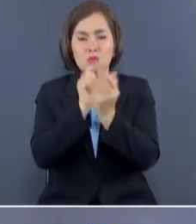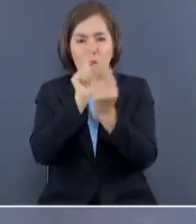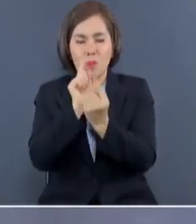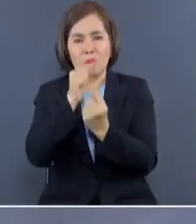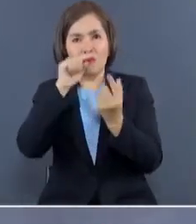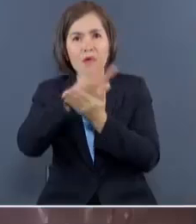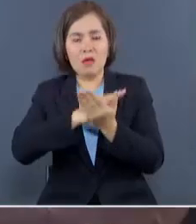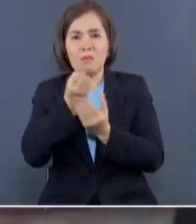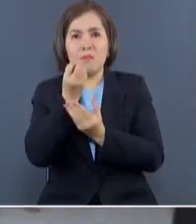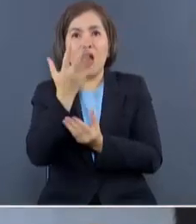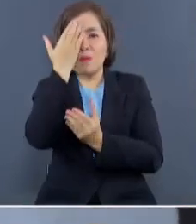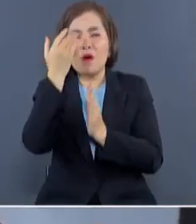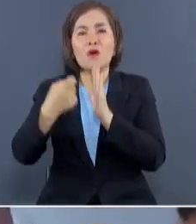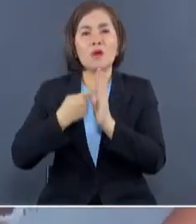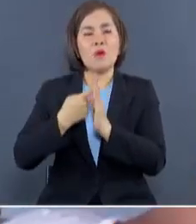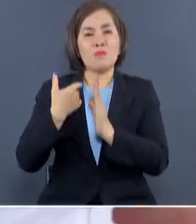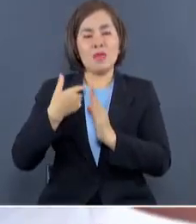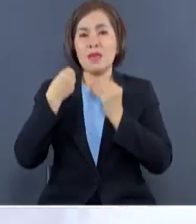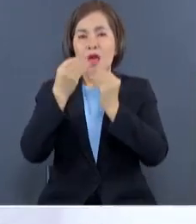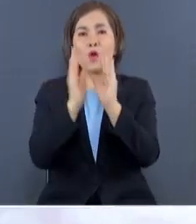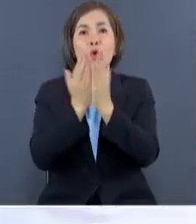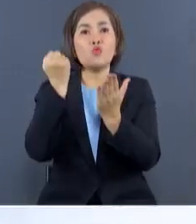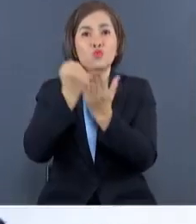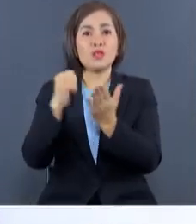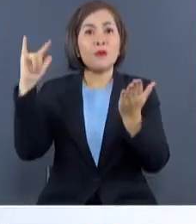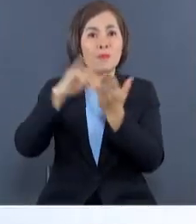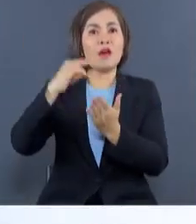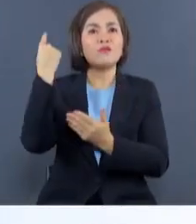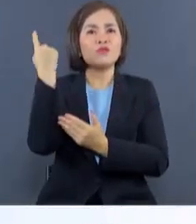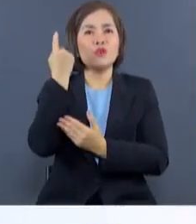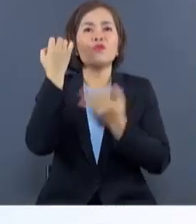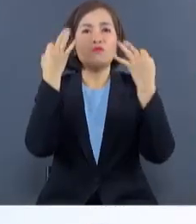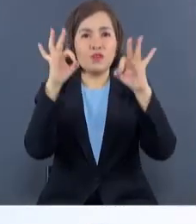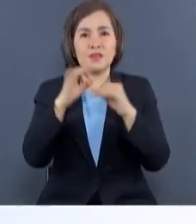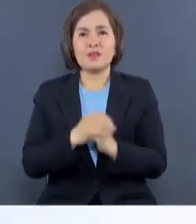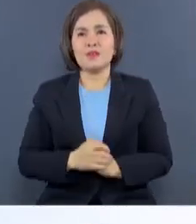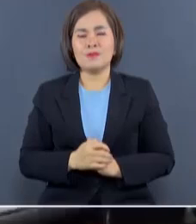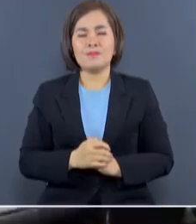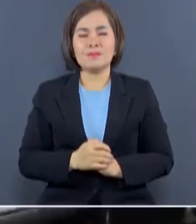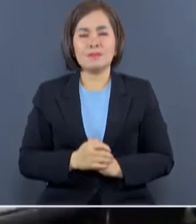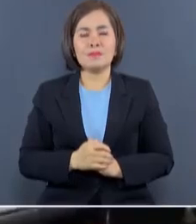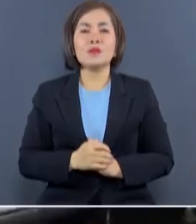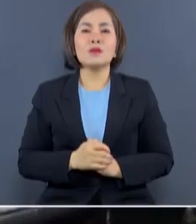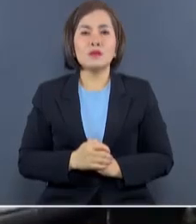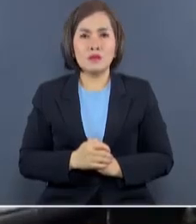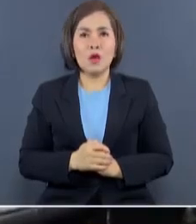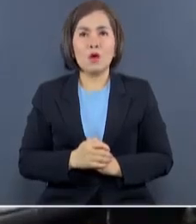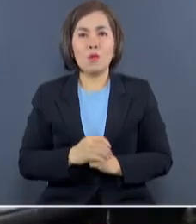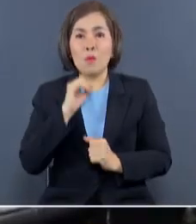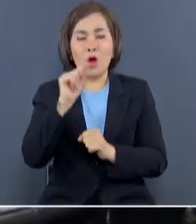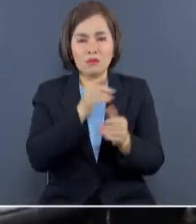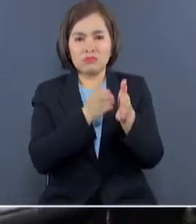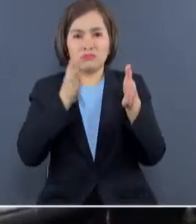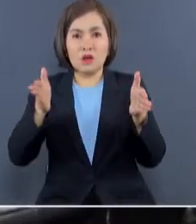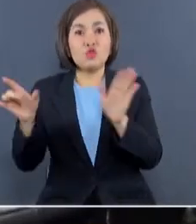ที่เราเนี่ยมีการให้ฟรีวีซ่าให้กับนักท่องเที่ยวจีนที่มาไทยก็จะมีผลอาจเบื้องต้นคือ29กุมภา